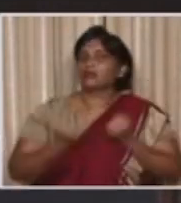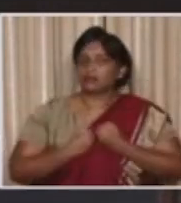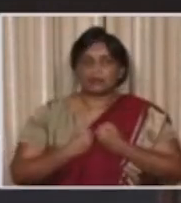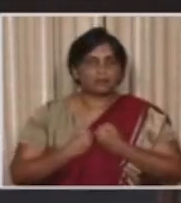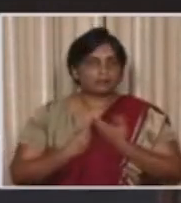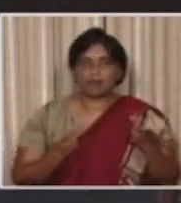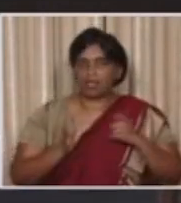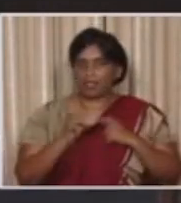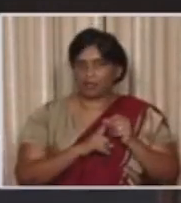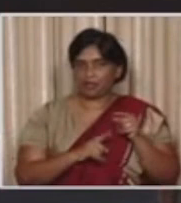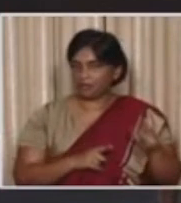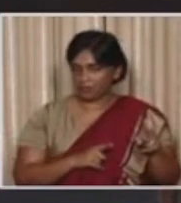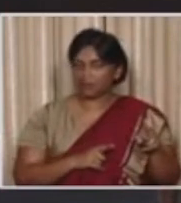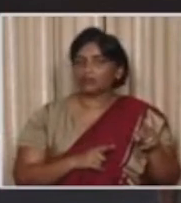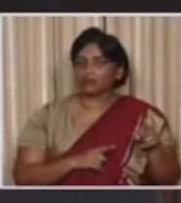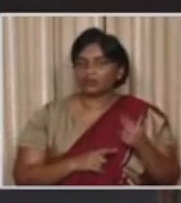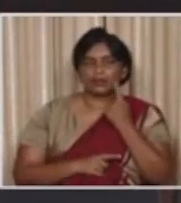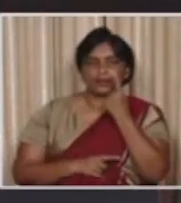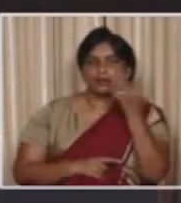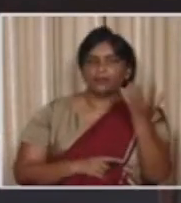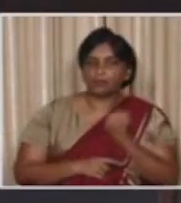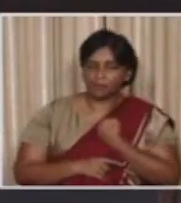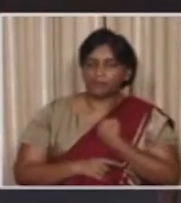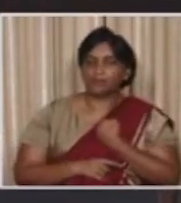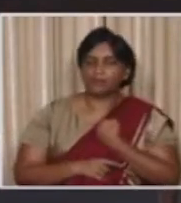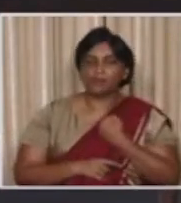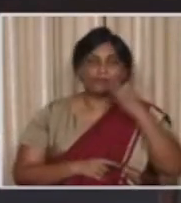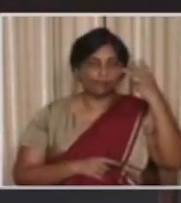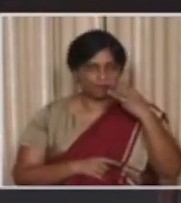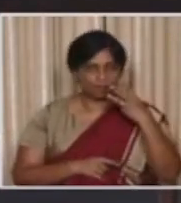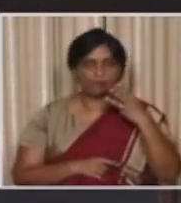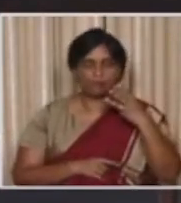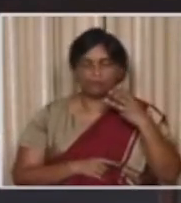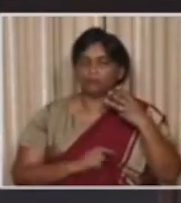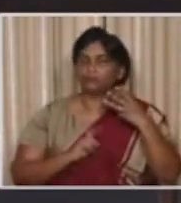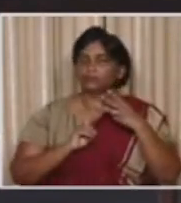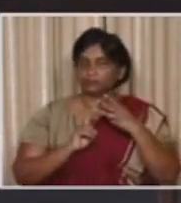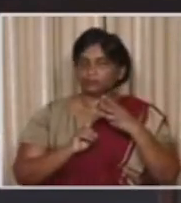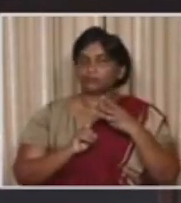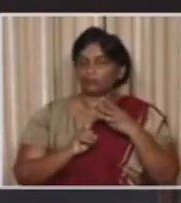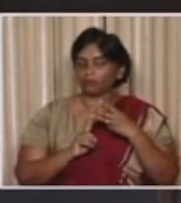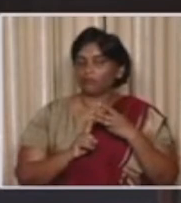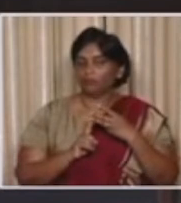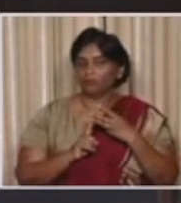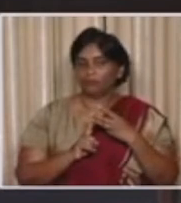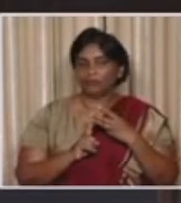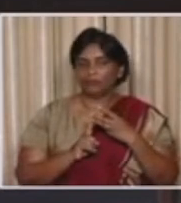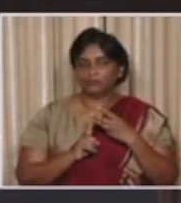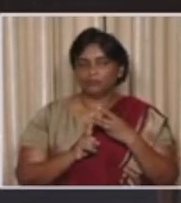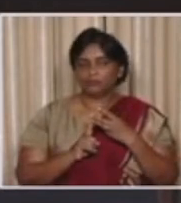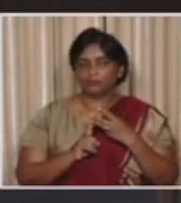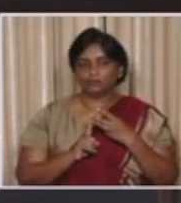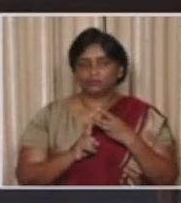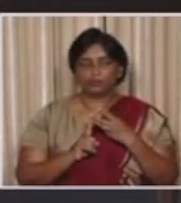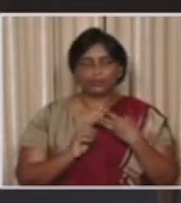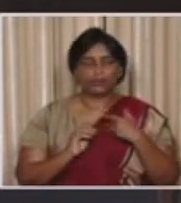බෑ මේ ඇප් එකෙන්. එකයි එපිය වෙන්නේ. තුන්වෙනි එක තමයි ඉවරයි. තුන්වෙනි එක තමයි